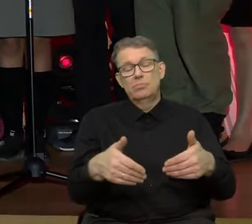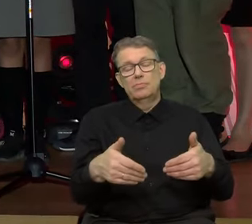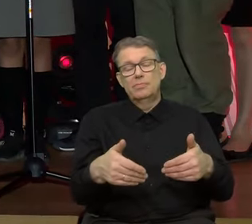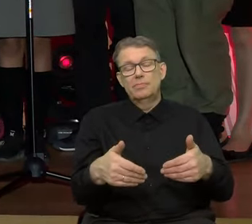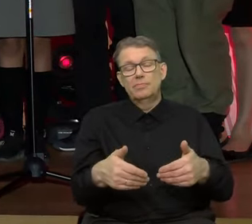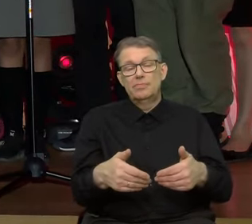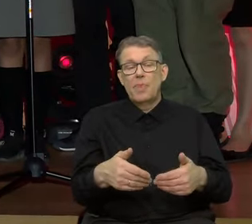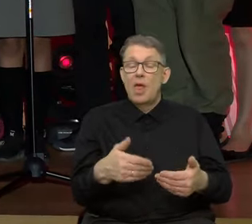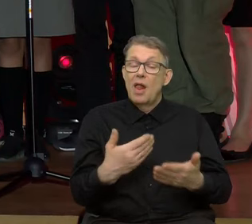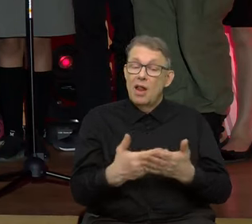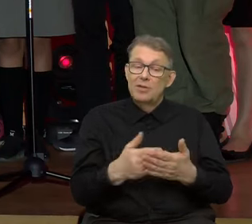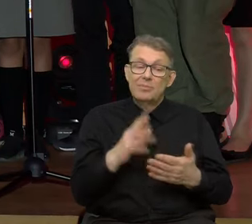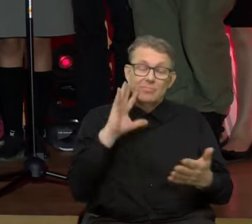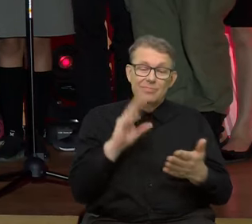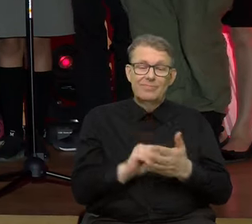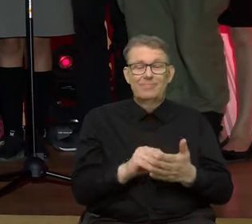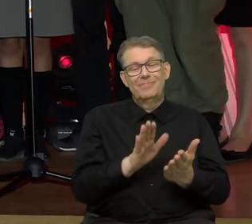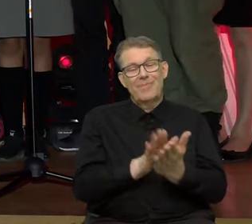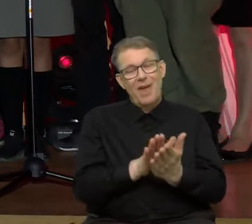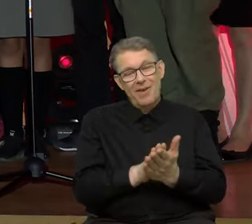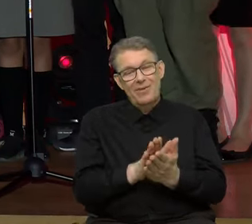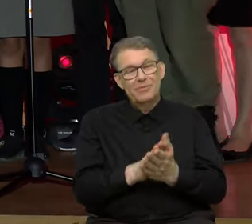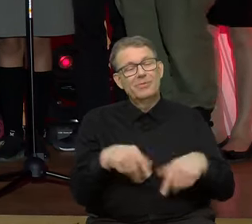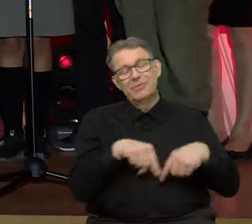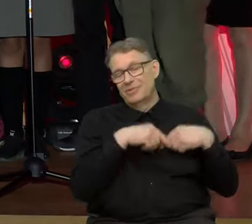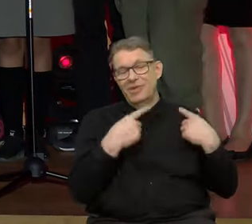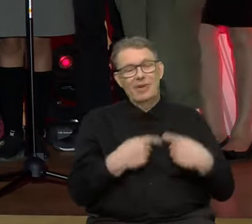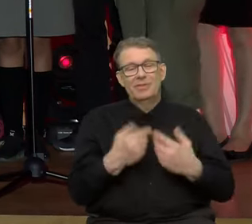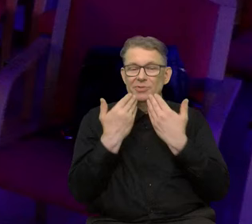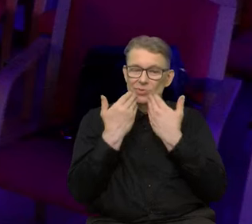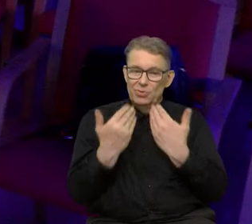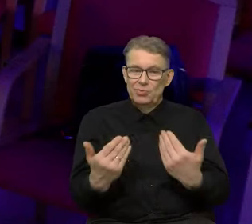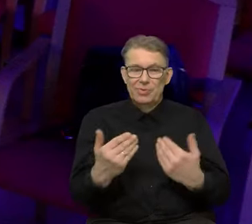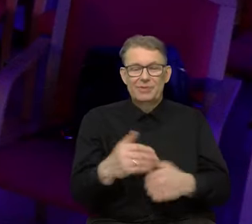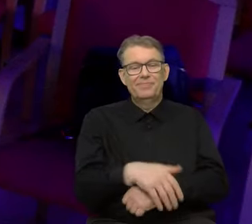raz gratulacje i bardzo, bardzo serdecznie dziękuję.